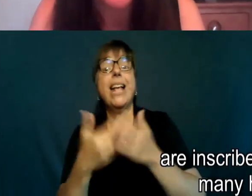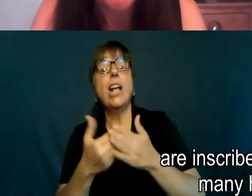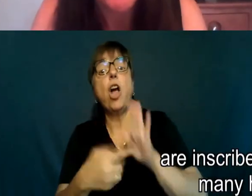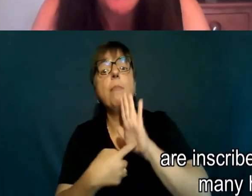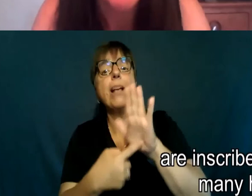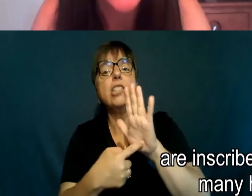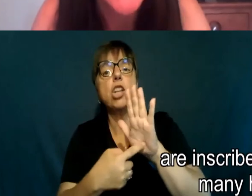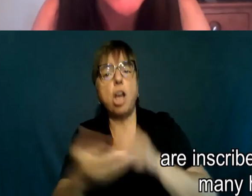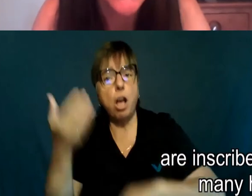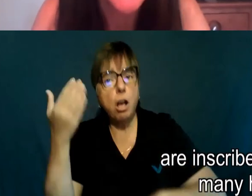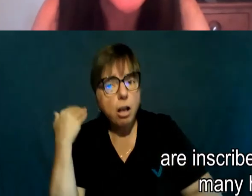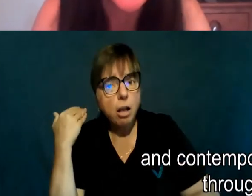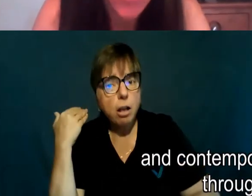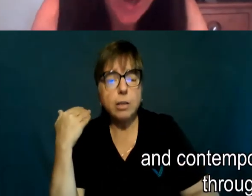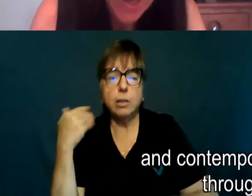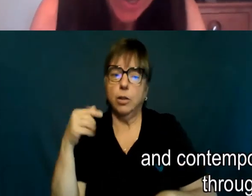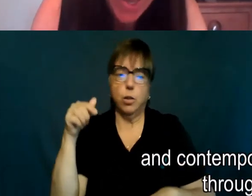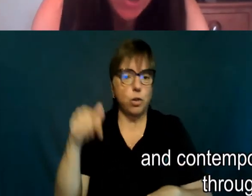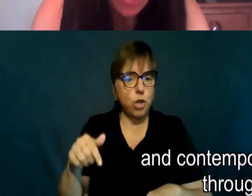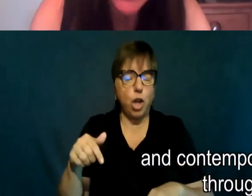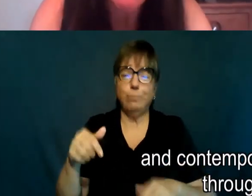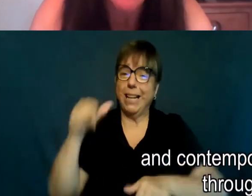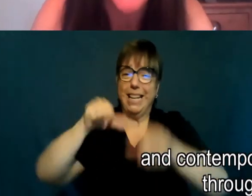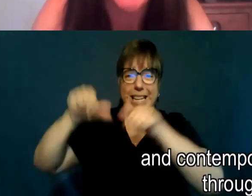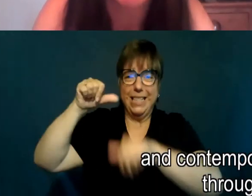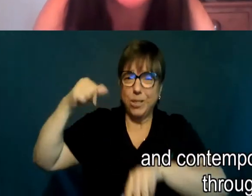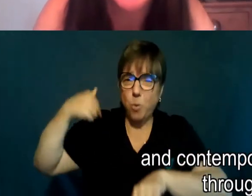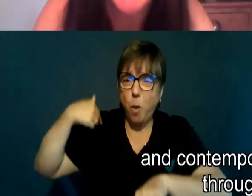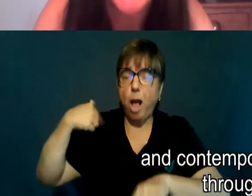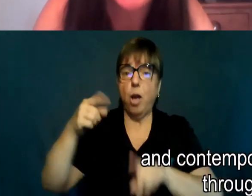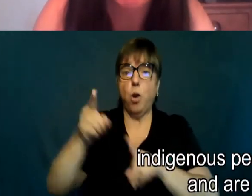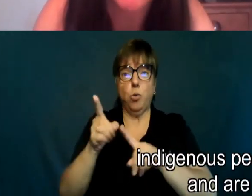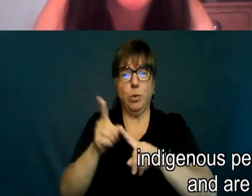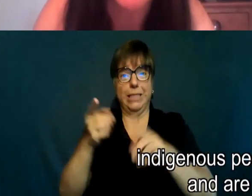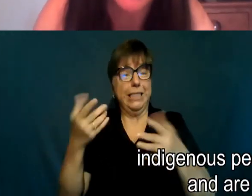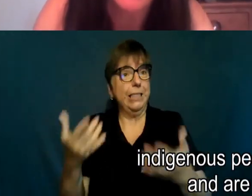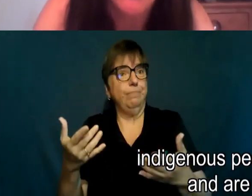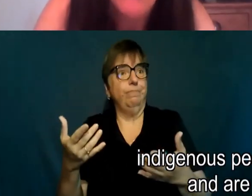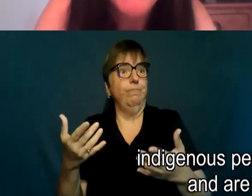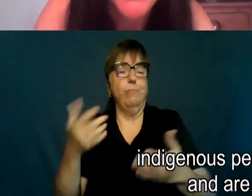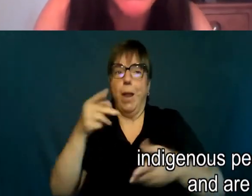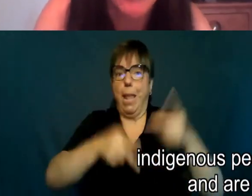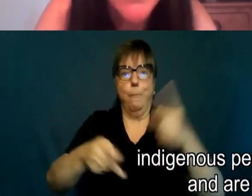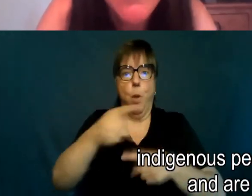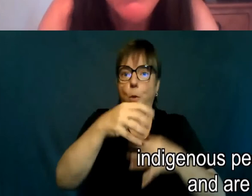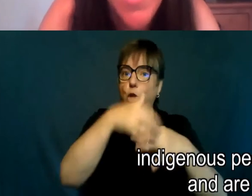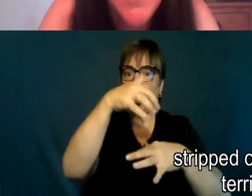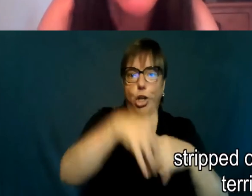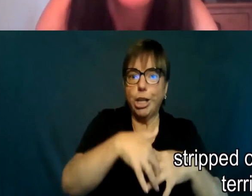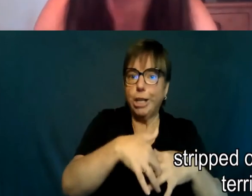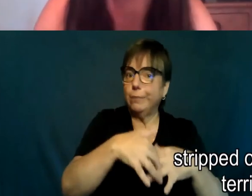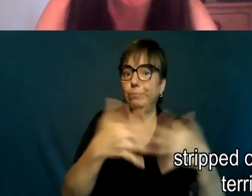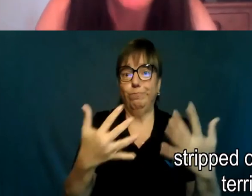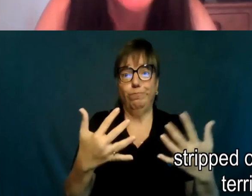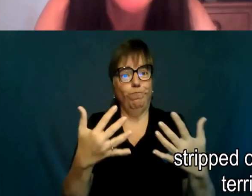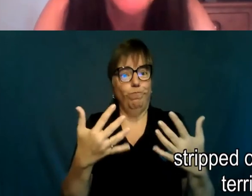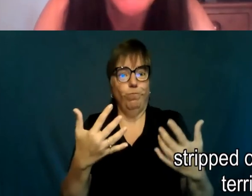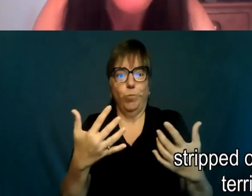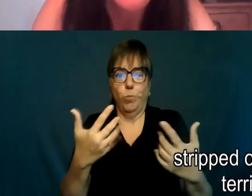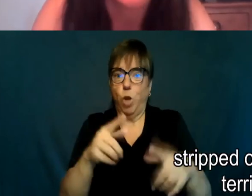au travers des nombreux processus historiques et contemporains par lesquels les peuples autochtones ont été et continuent d'être